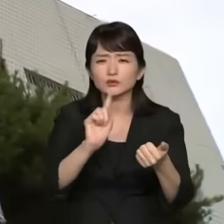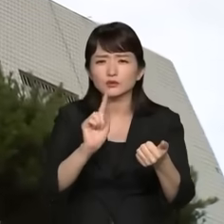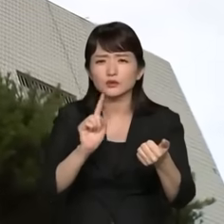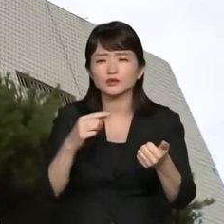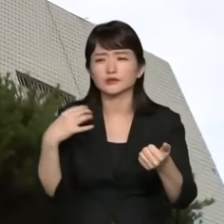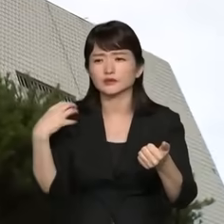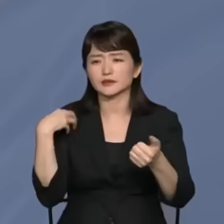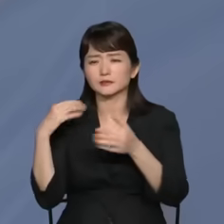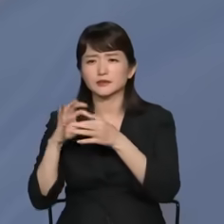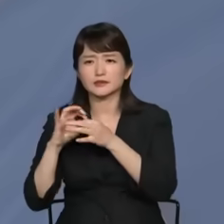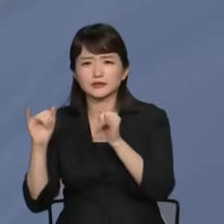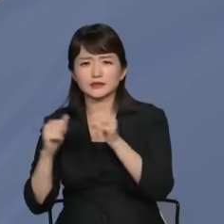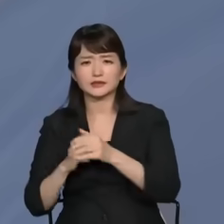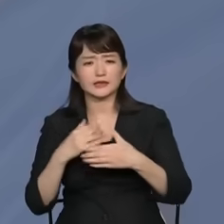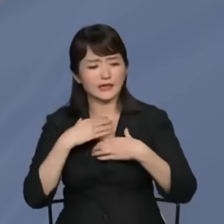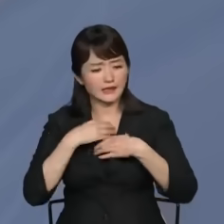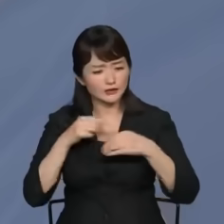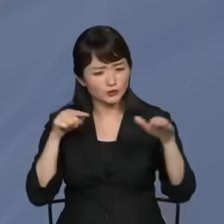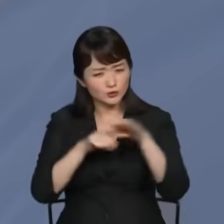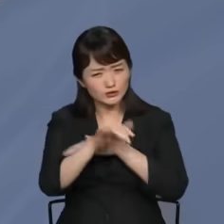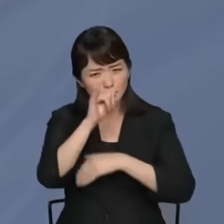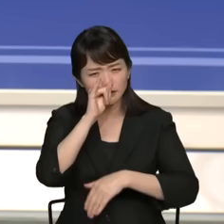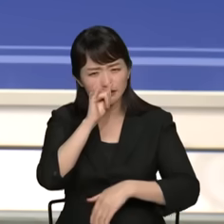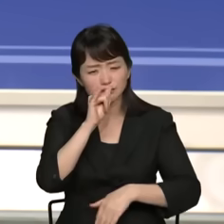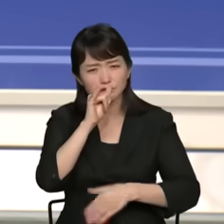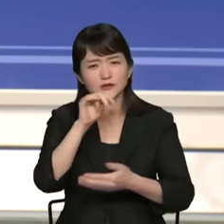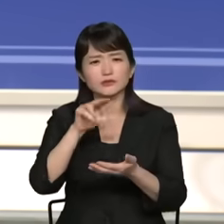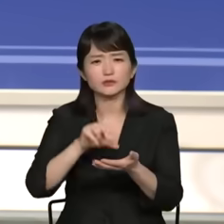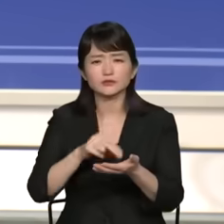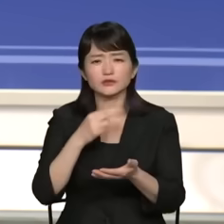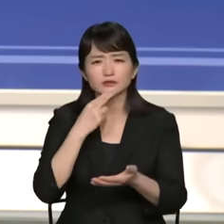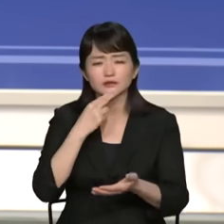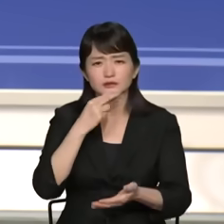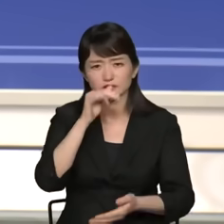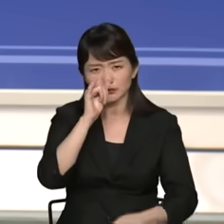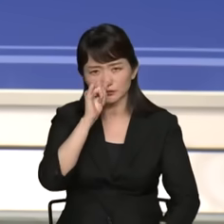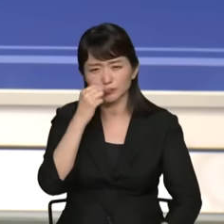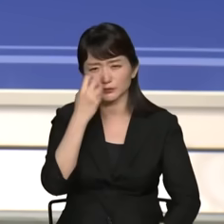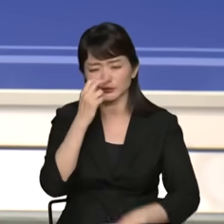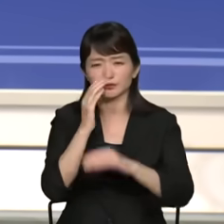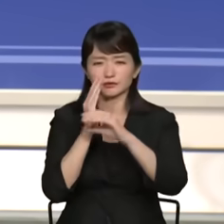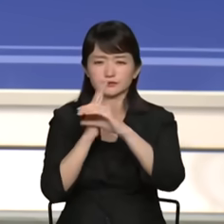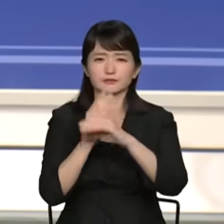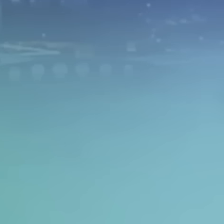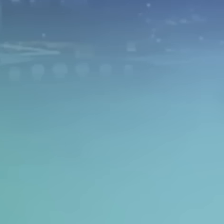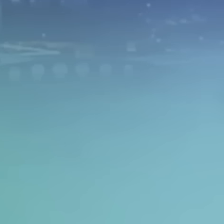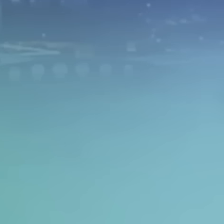측의 안전조치 등의 문제가 없었는지 조사하고 있습니다. JTBC 이희정입니다.